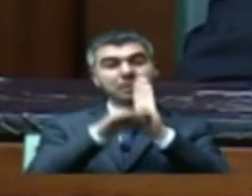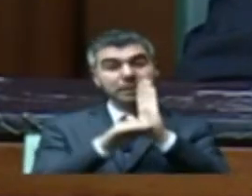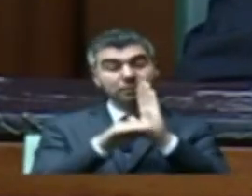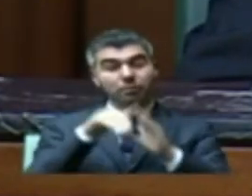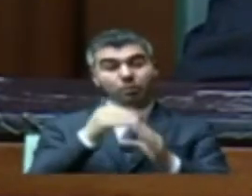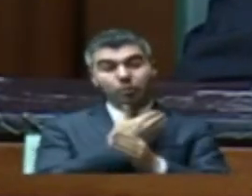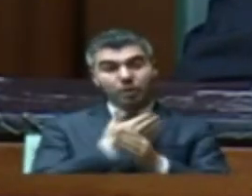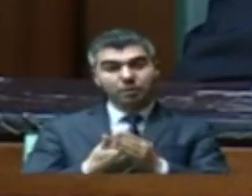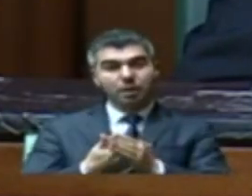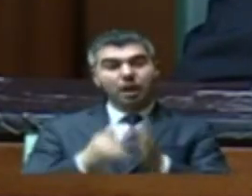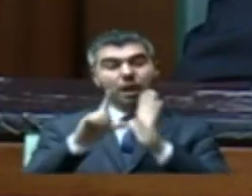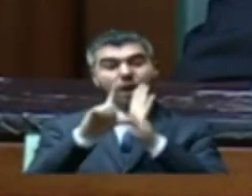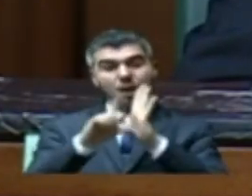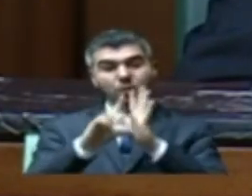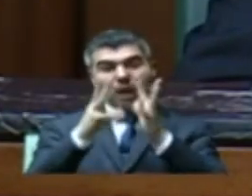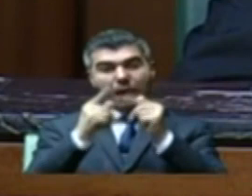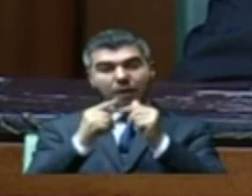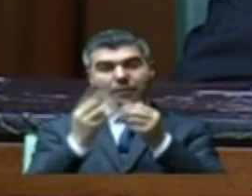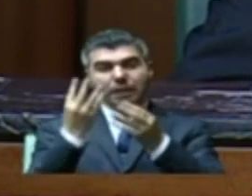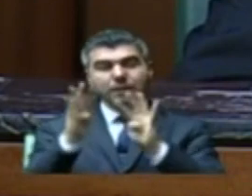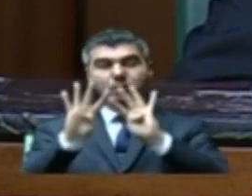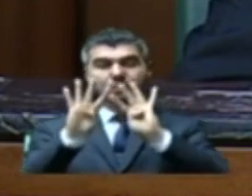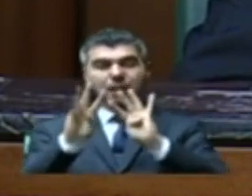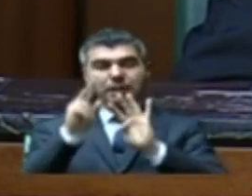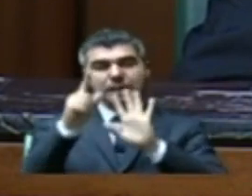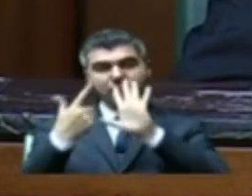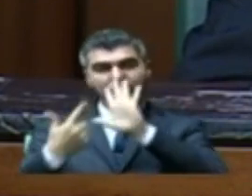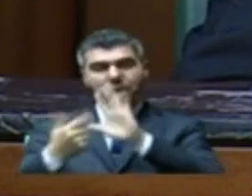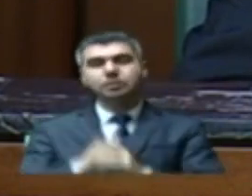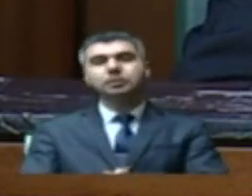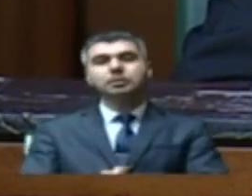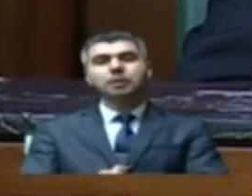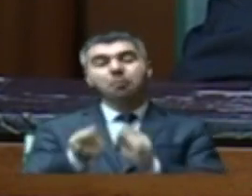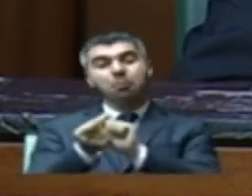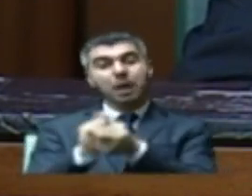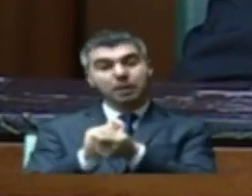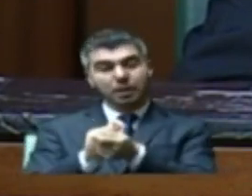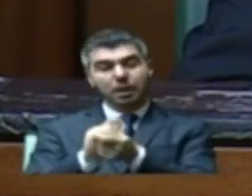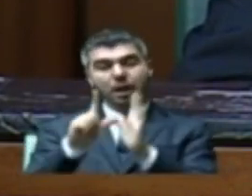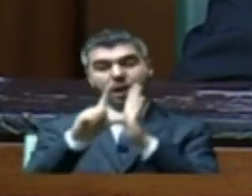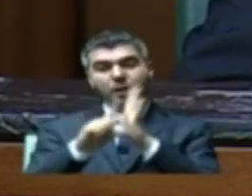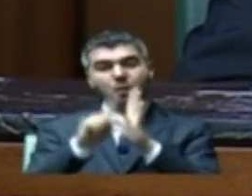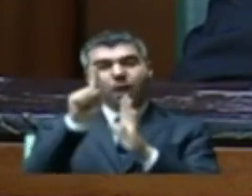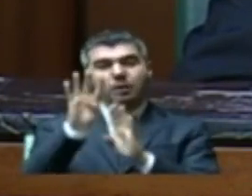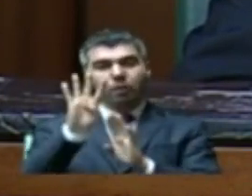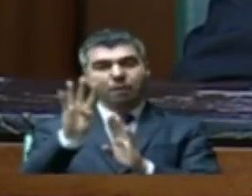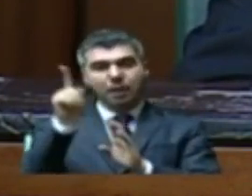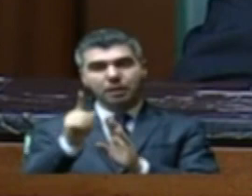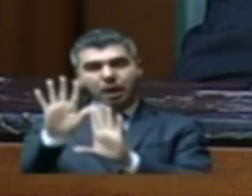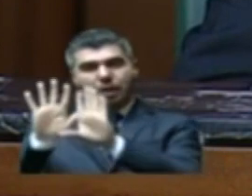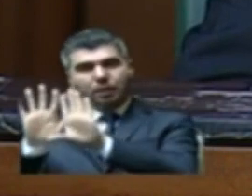المستشارين مشروع قانون رقم 83/17 بتغيير القانون رقم